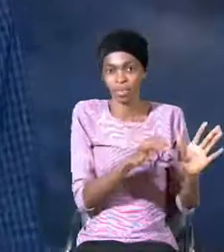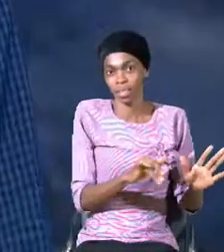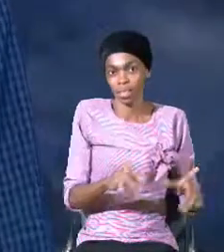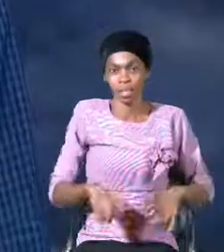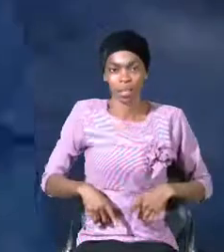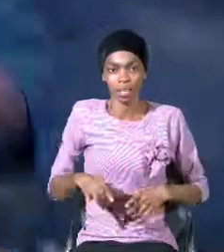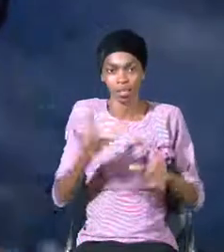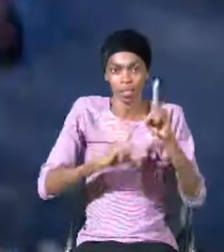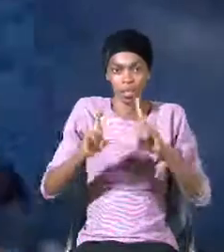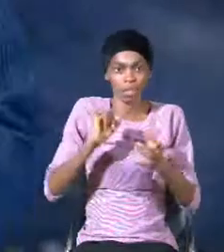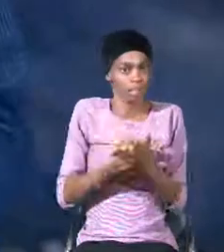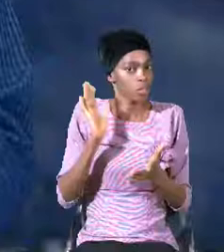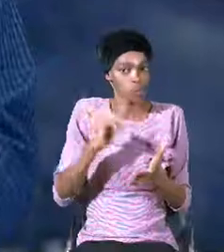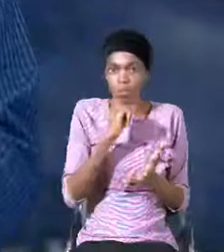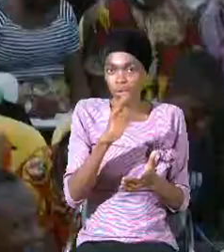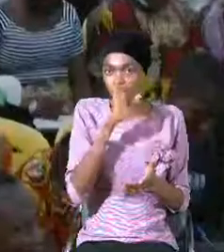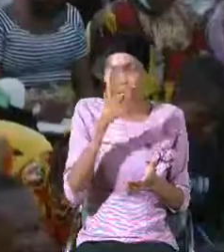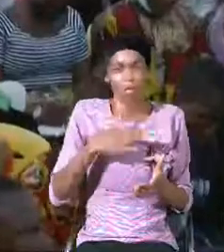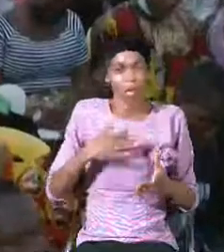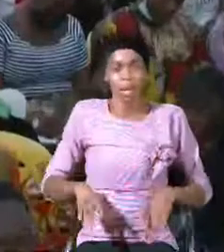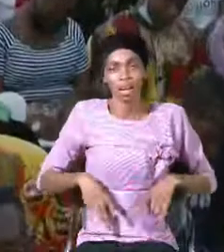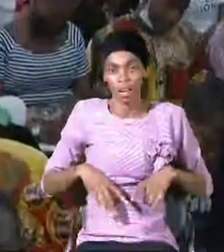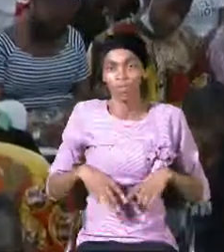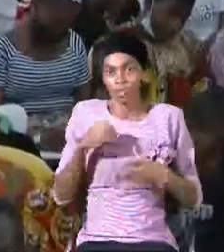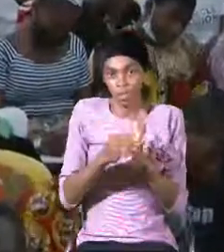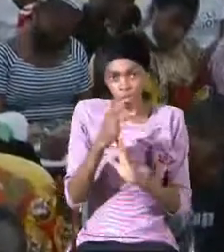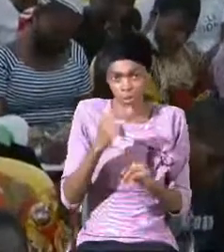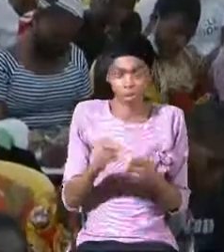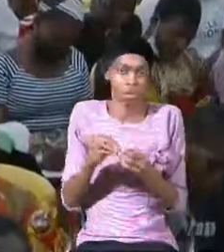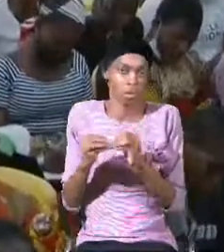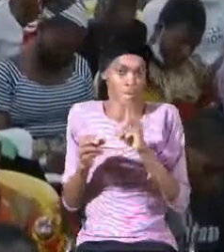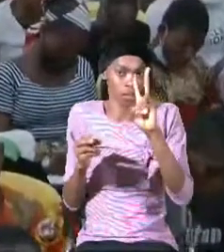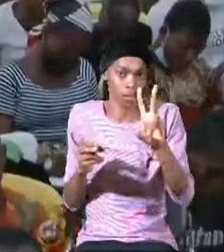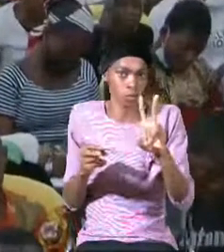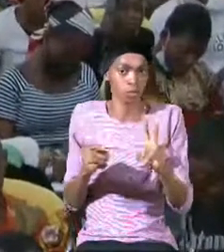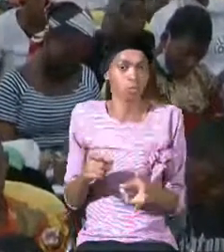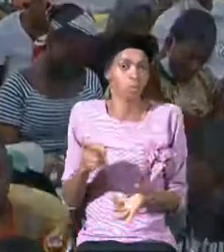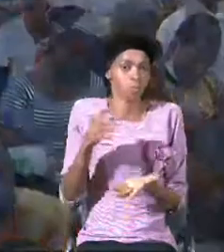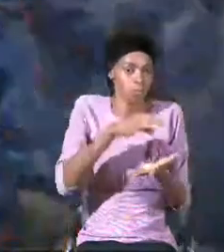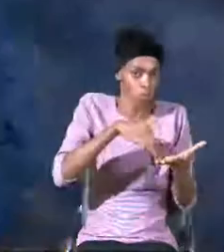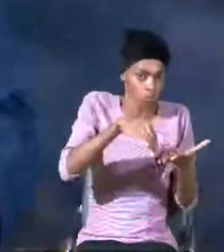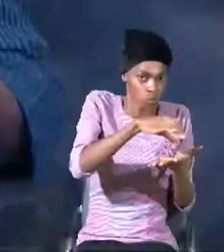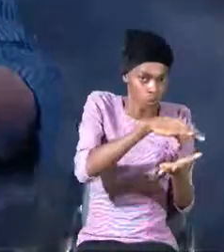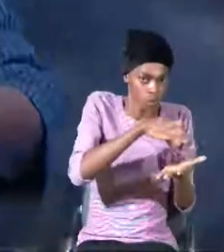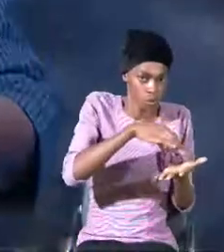pas ma vie. Ça ne sera pas ta vie aussi. Deuxièmement, une vie coincée.